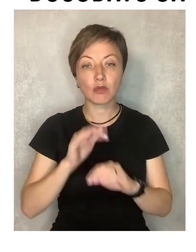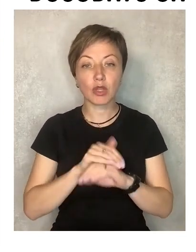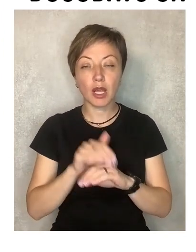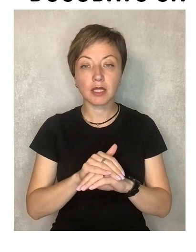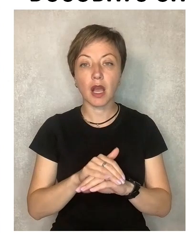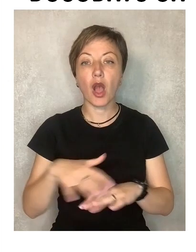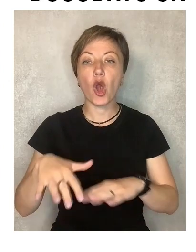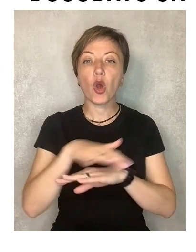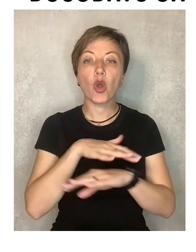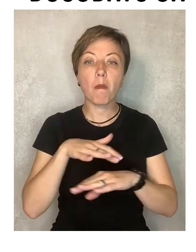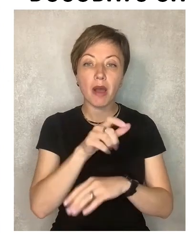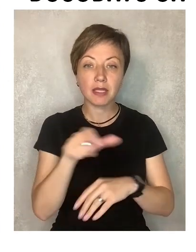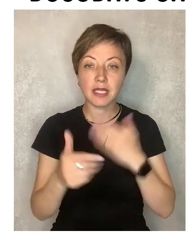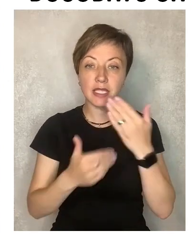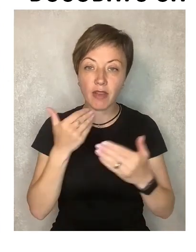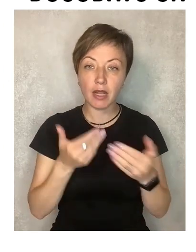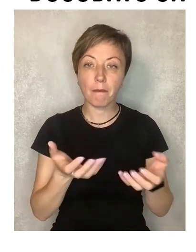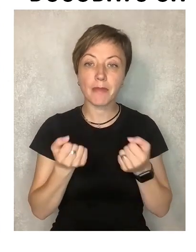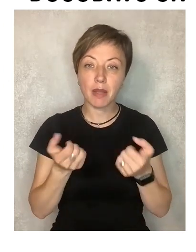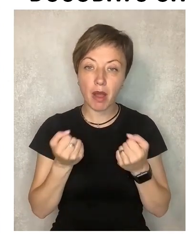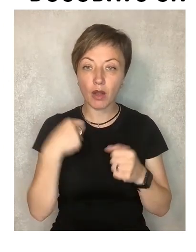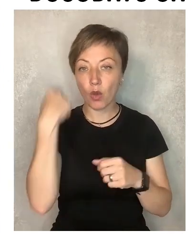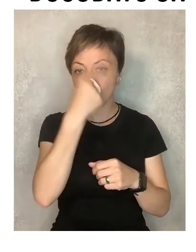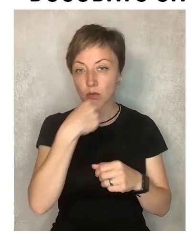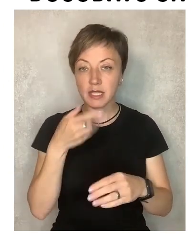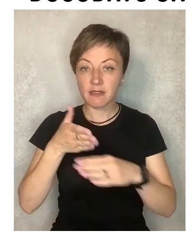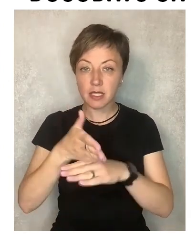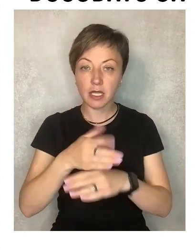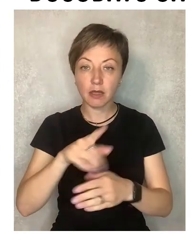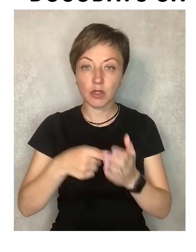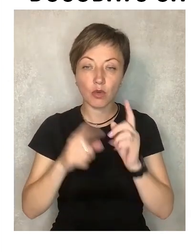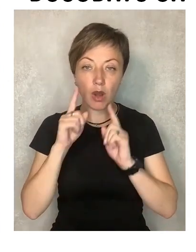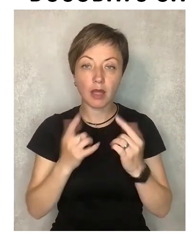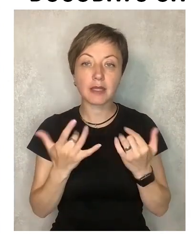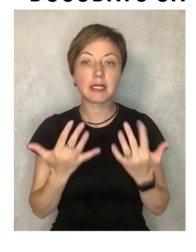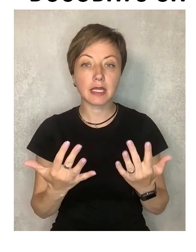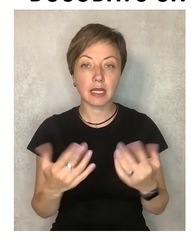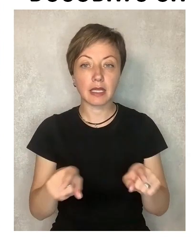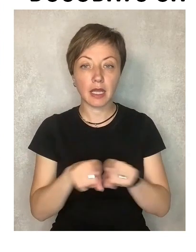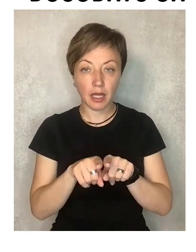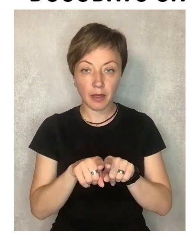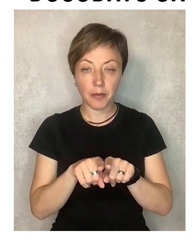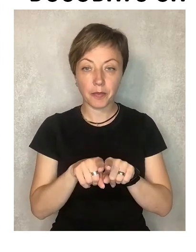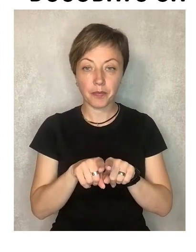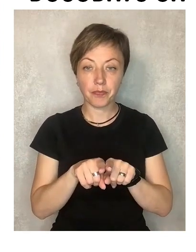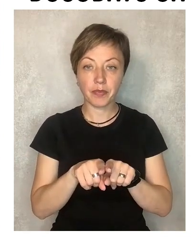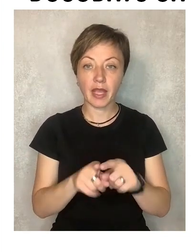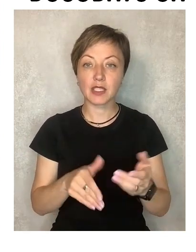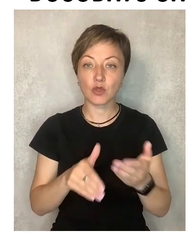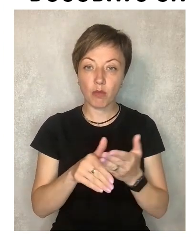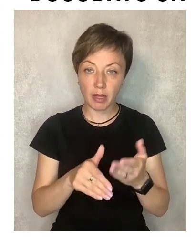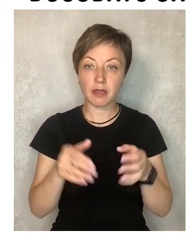звернення, громадські приймальні, особисті візити в міську раду. Наскільки такі інструменти вони дієві?